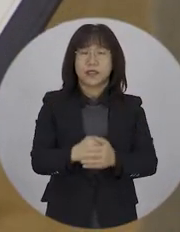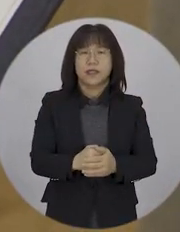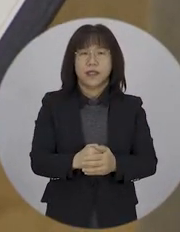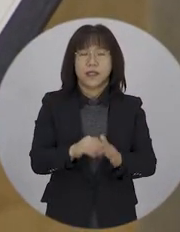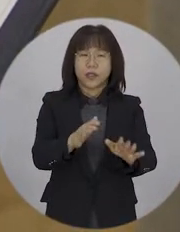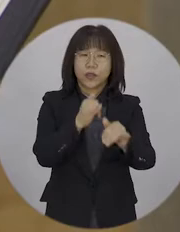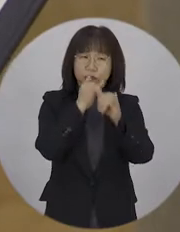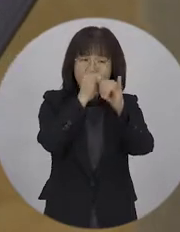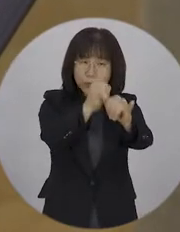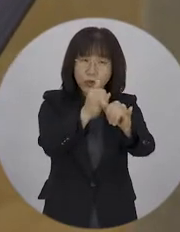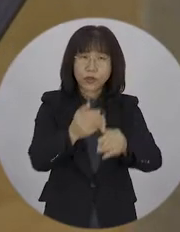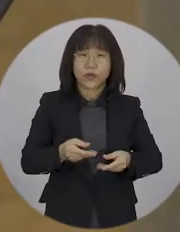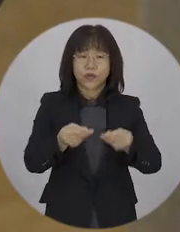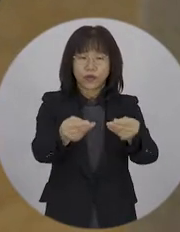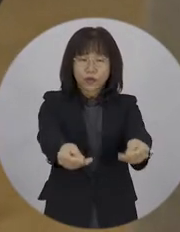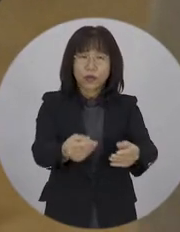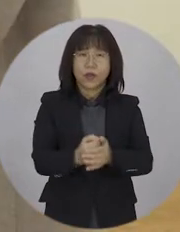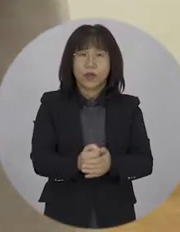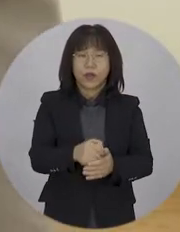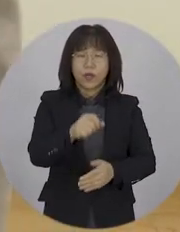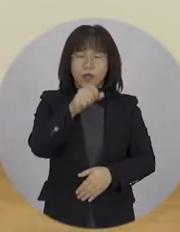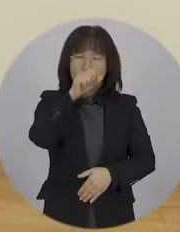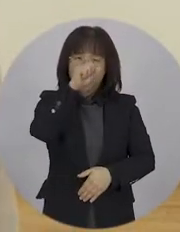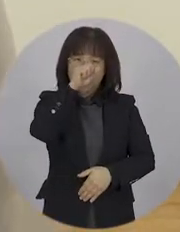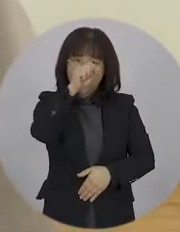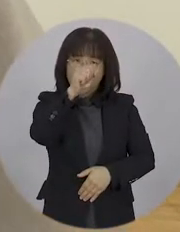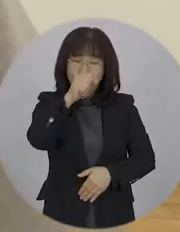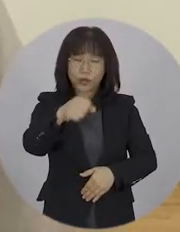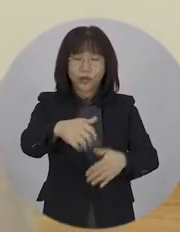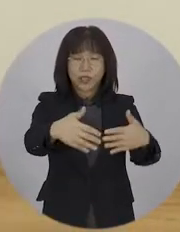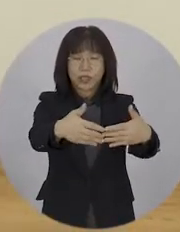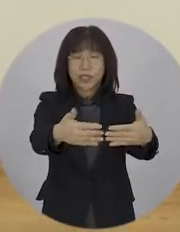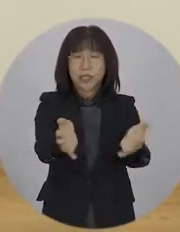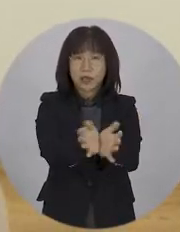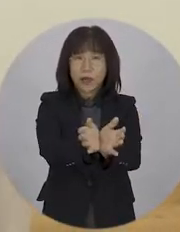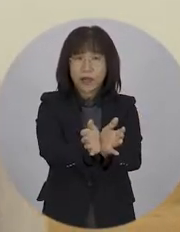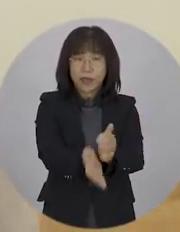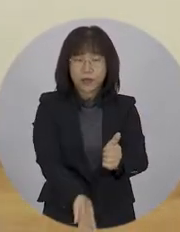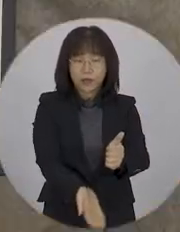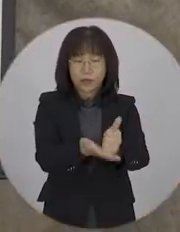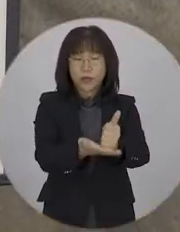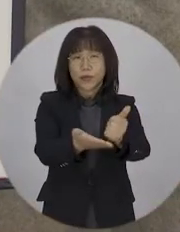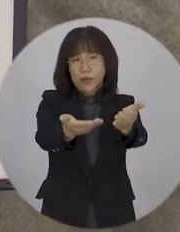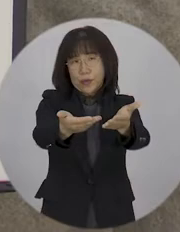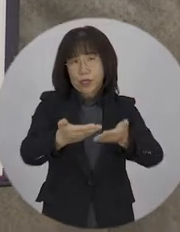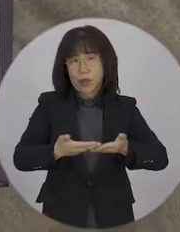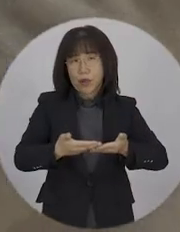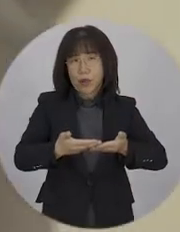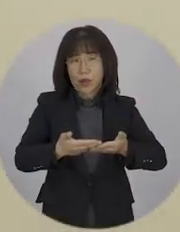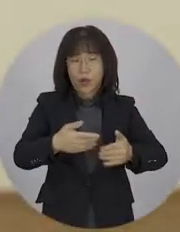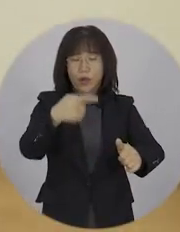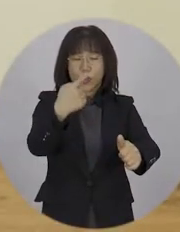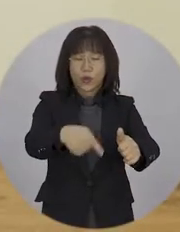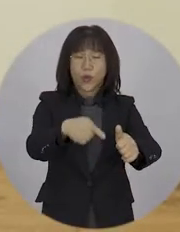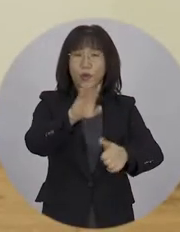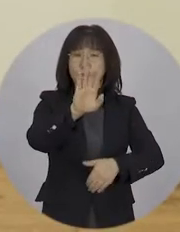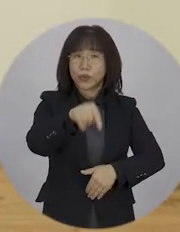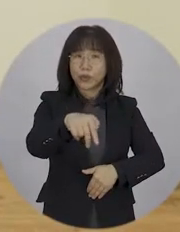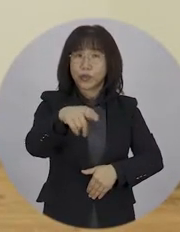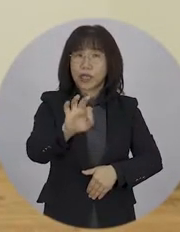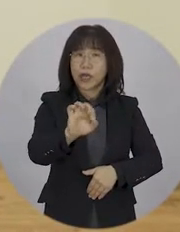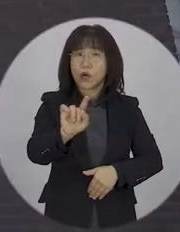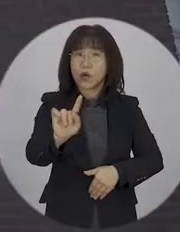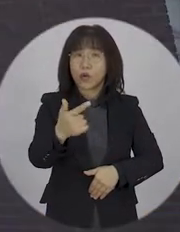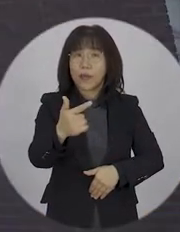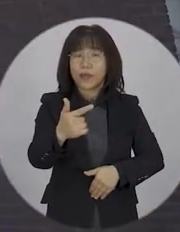강서진로직업체험지원센터에서 열린 수여식에는 우수기관으로 선정된 강서구 영상미디어센터에 부총리 겸 교육부장관 표창장이